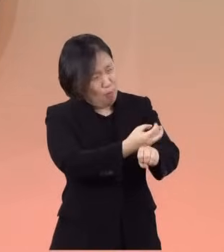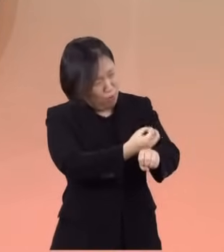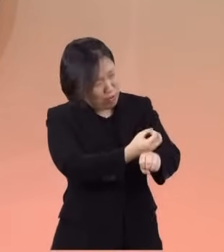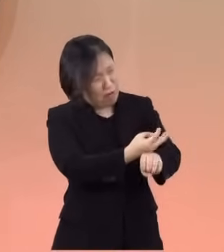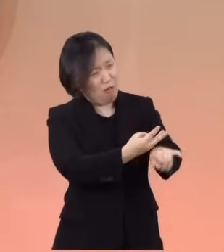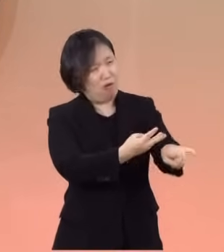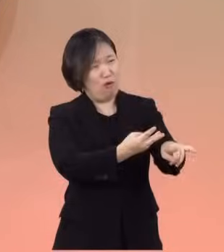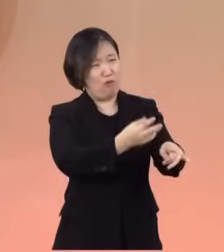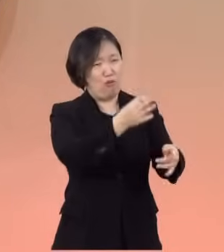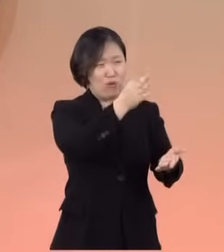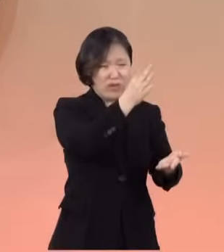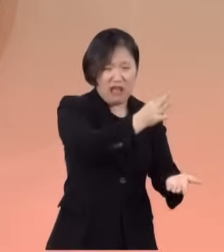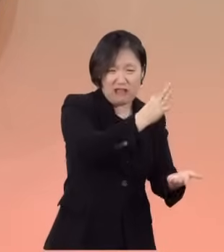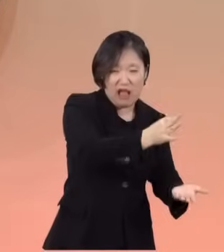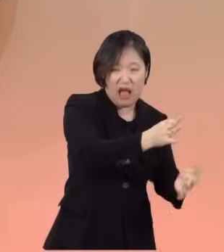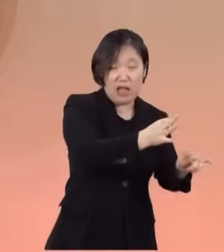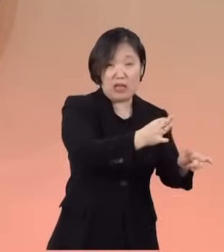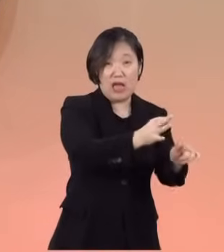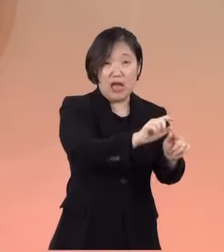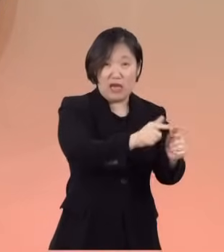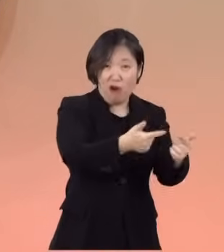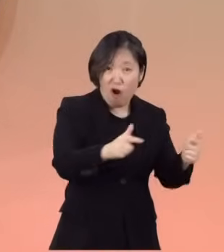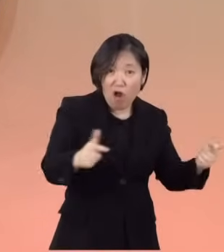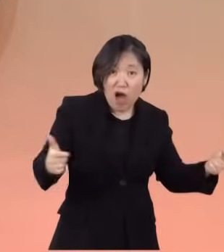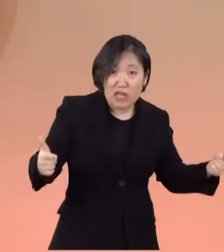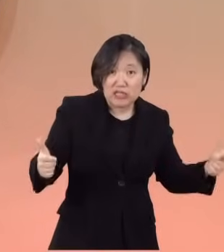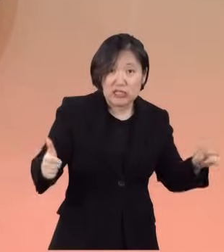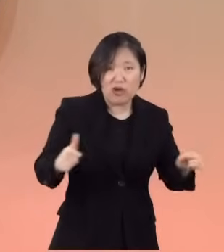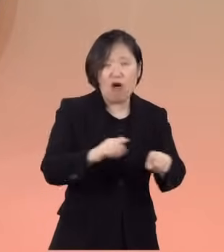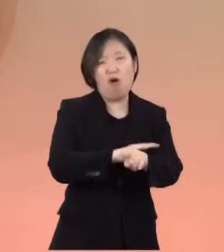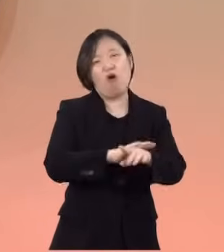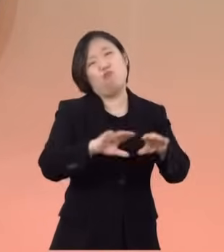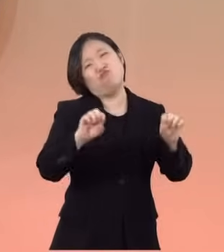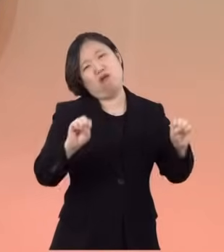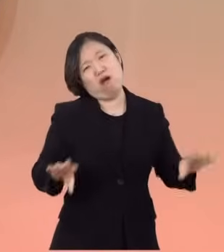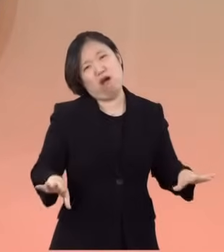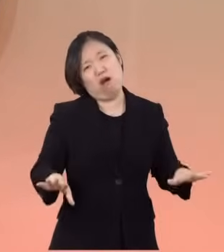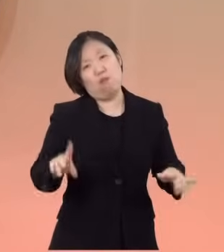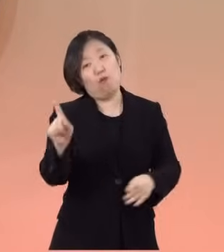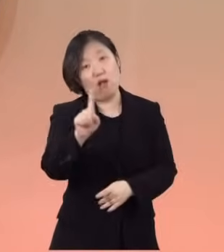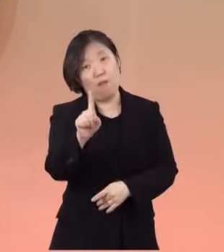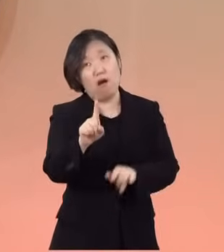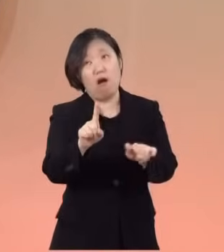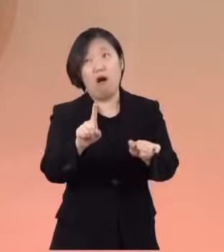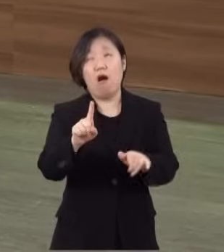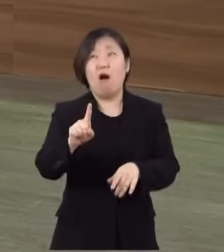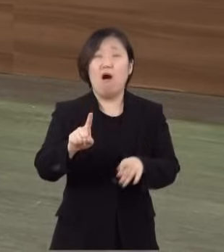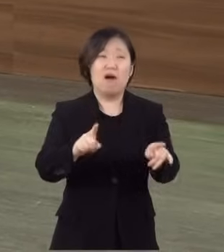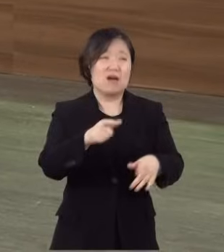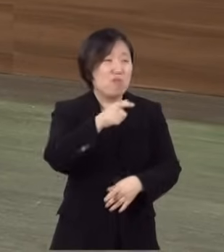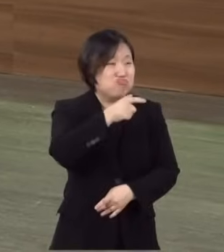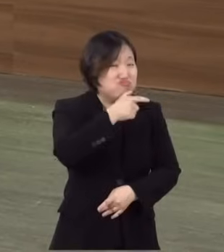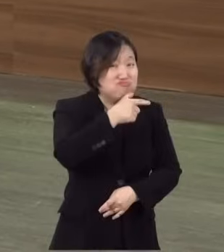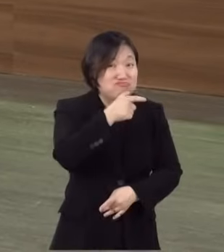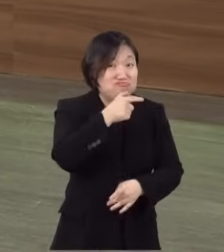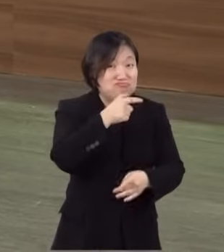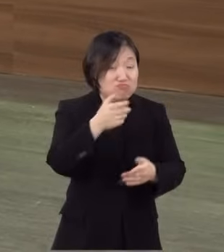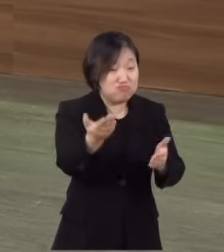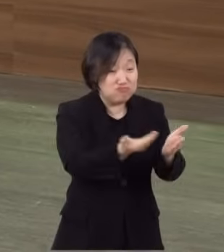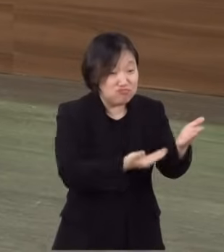마치 저 물에 비친 달가 같고